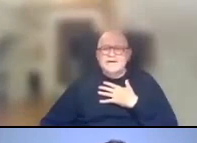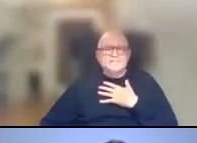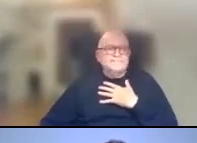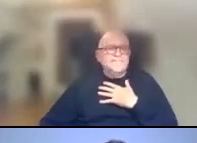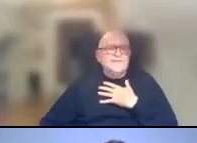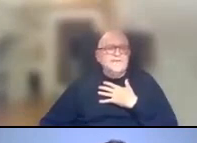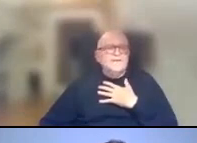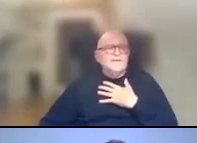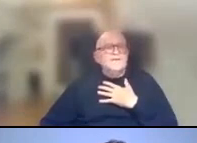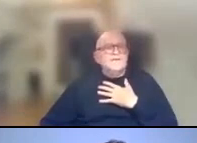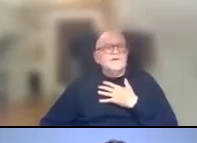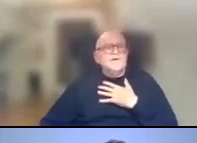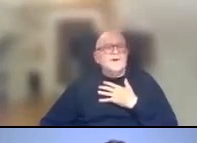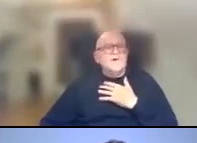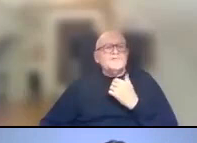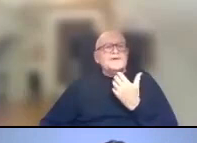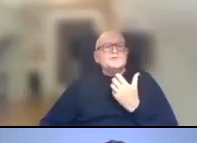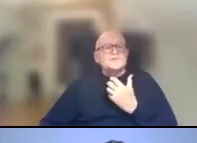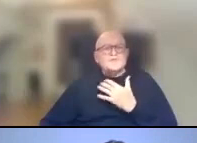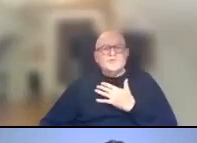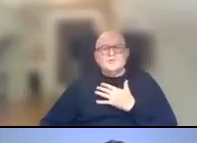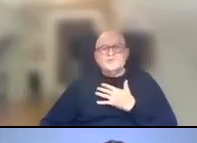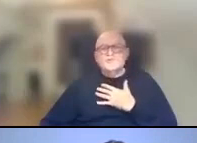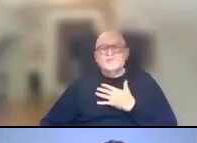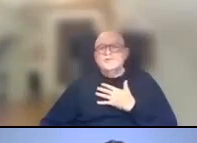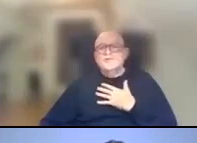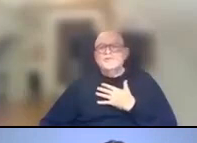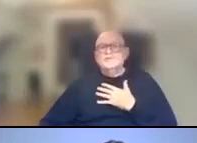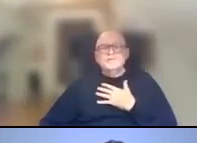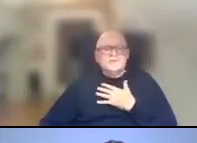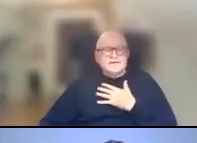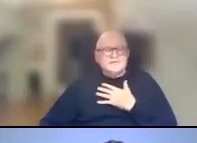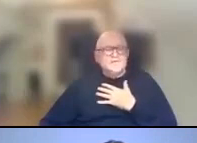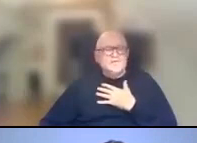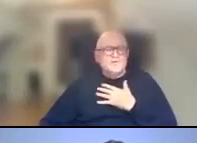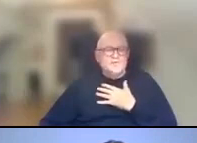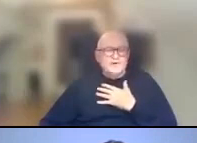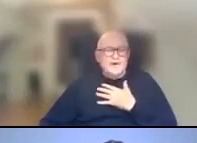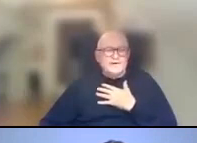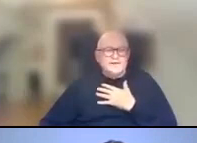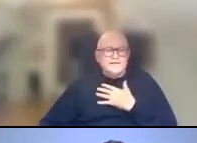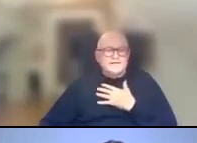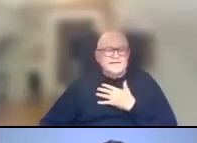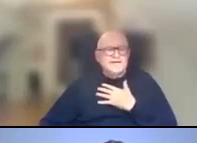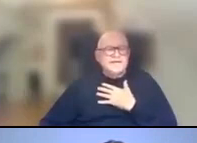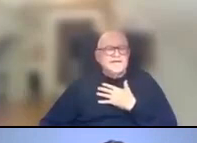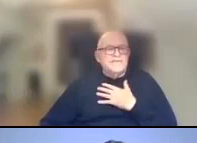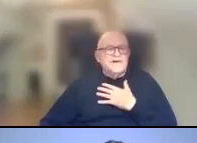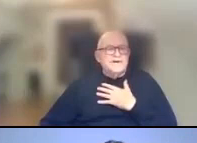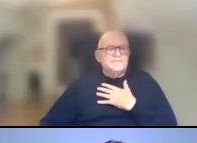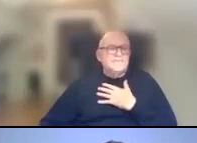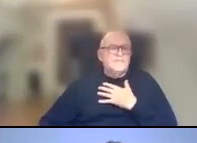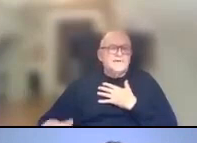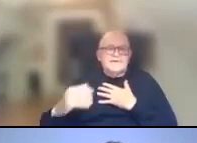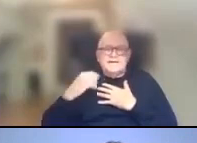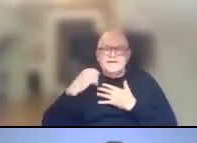Nils H., der aus Geltungssucht und Selbstüberhöhung gehandelt hat. Er